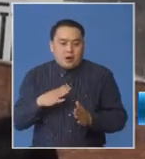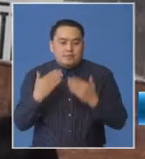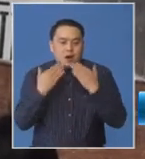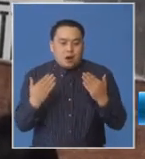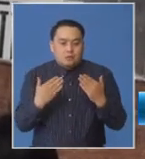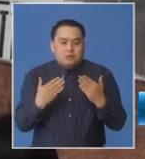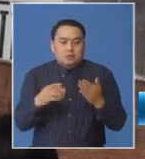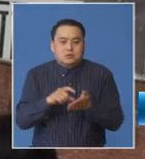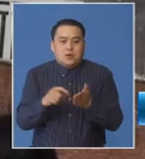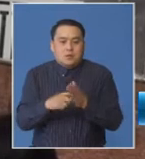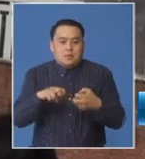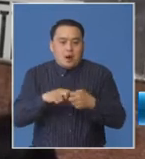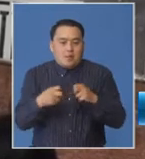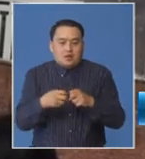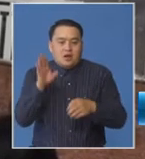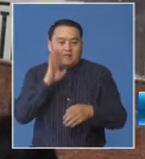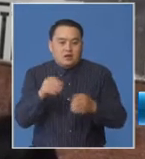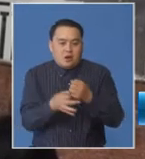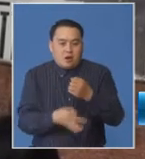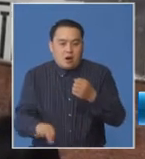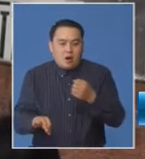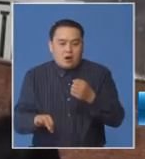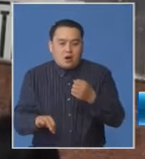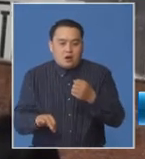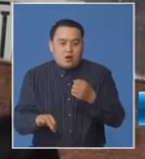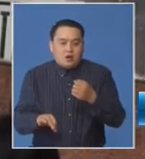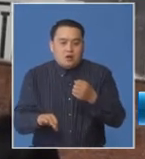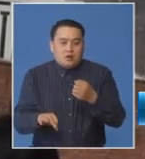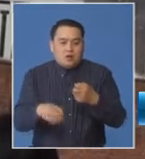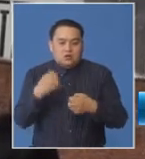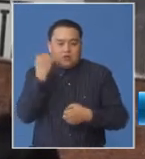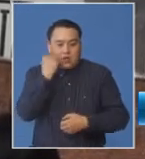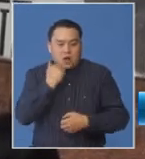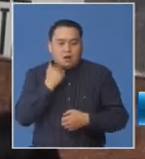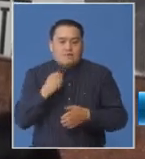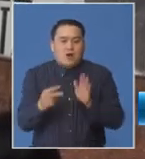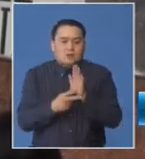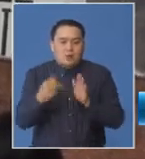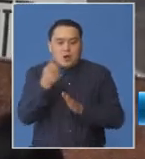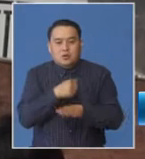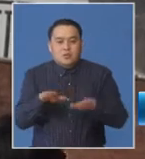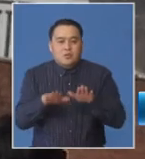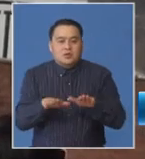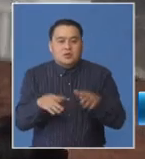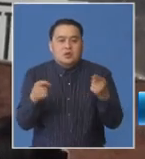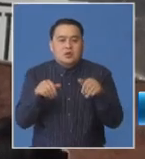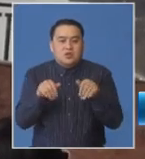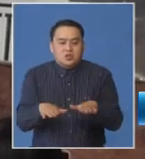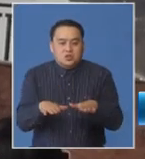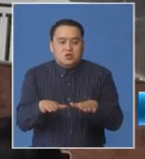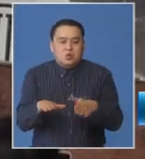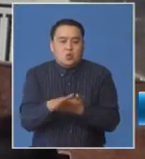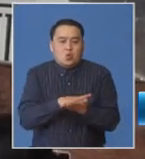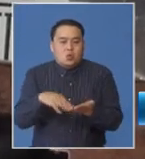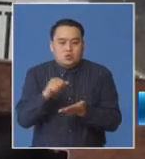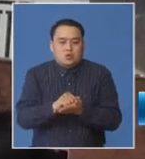годы в здании начались проблемы с канализацией, стали осыпаться фрагменты облицовки. В 2008 году местные власти приняли решение о ее сносе,